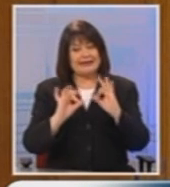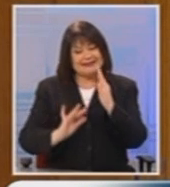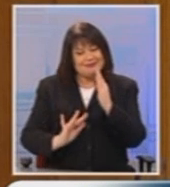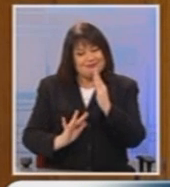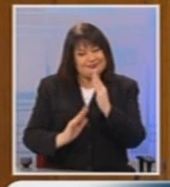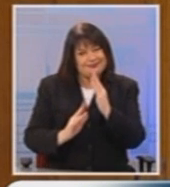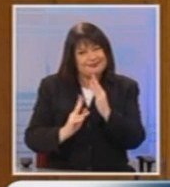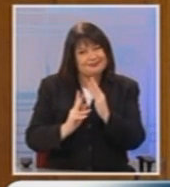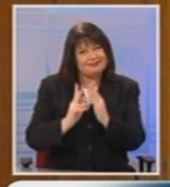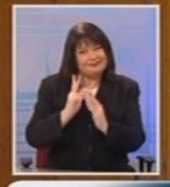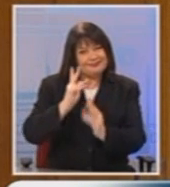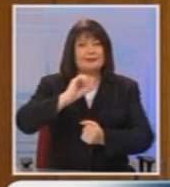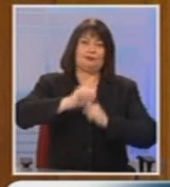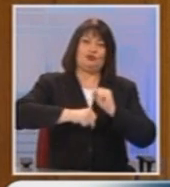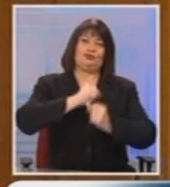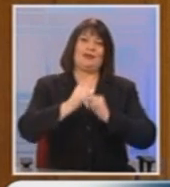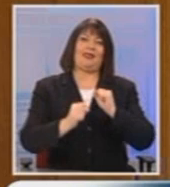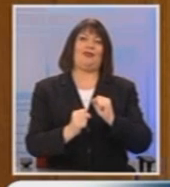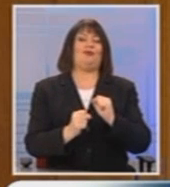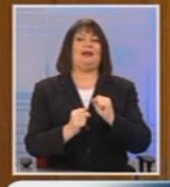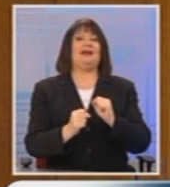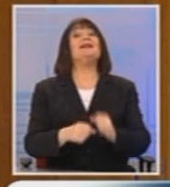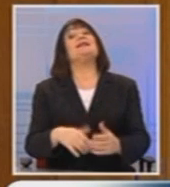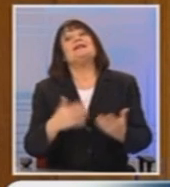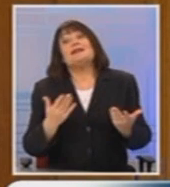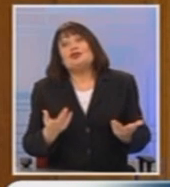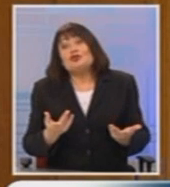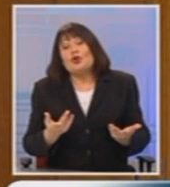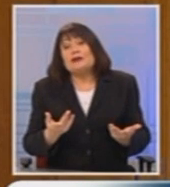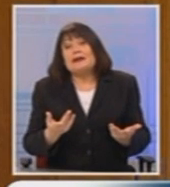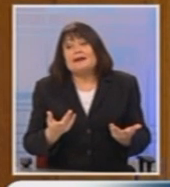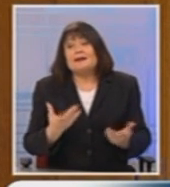μιας βελτίωσης. Και έτσι, Πρόεδρε μου, υπάρχει που λέει,